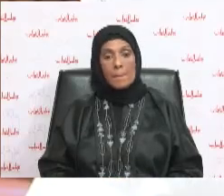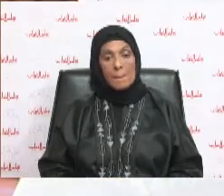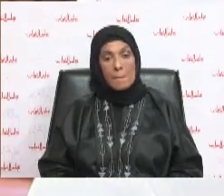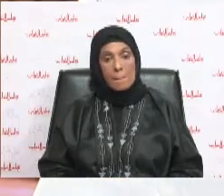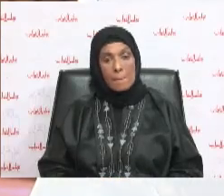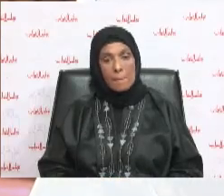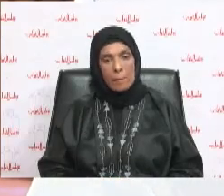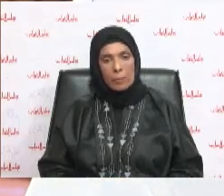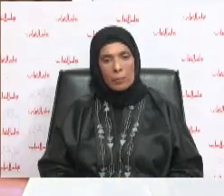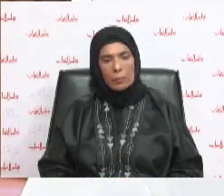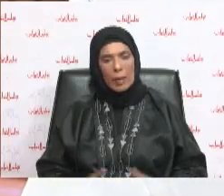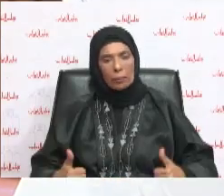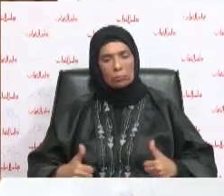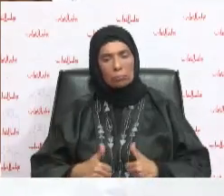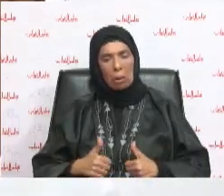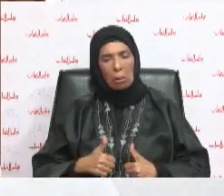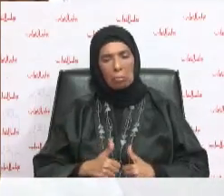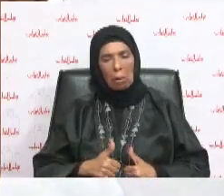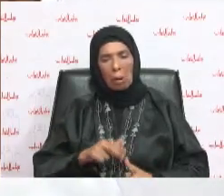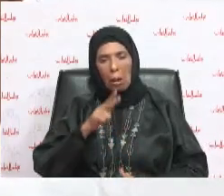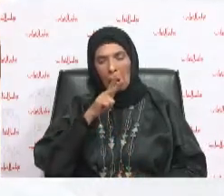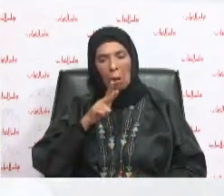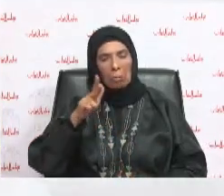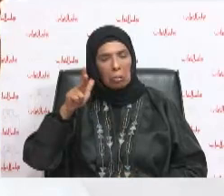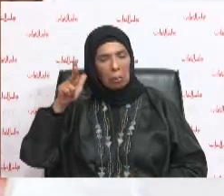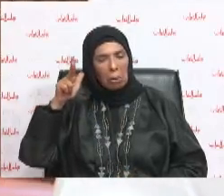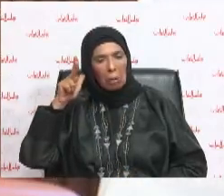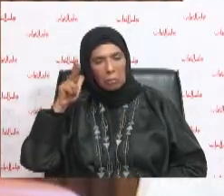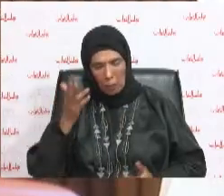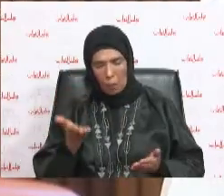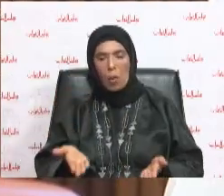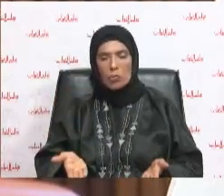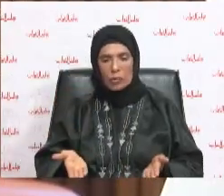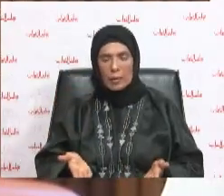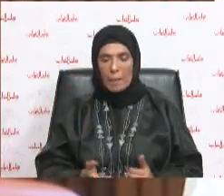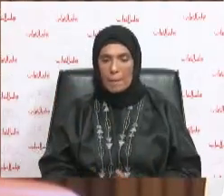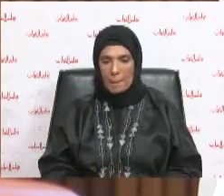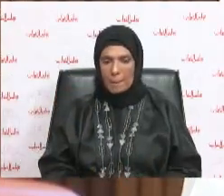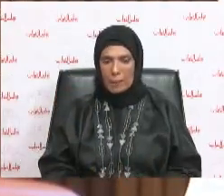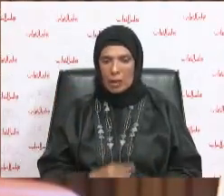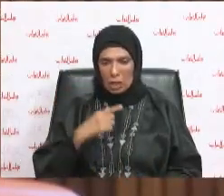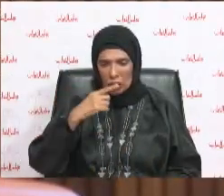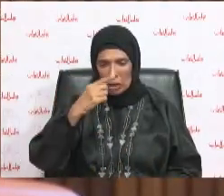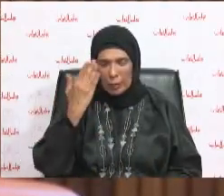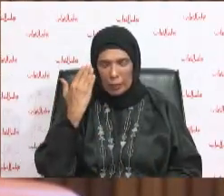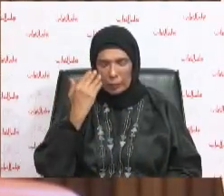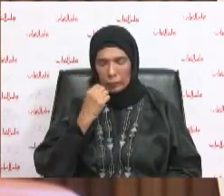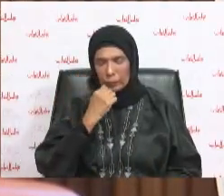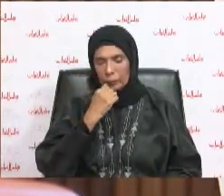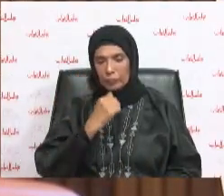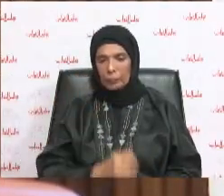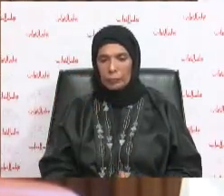الاشياء التقليدية ما زالت لم تستنفذ. يعني احنا طرحنا من قبل معالي الرئيس مثلا